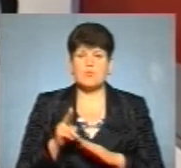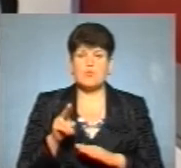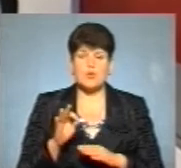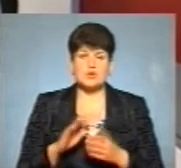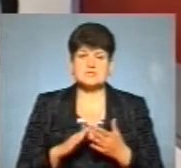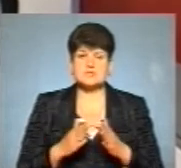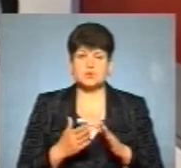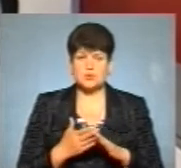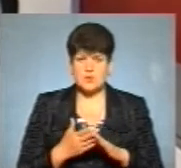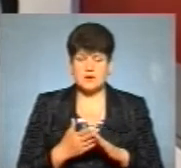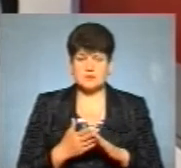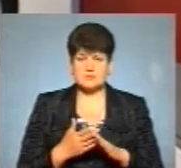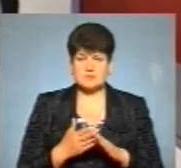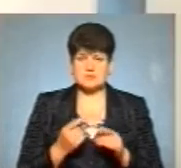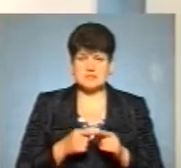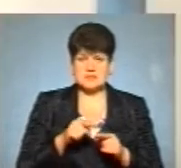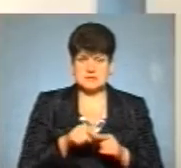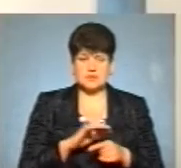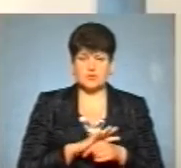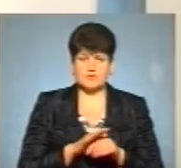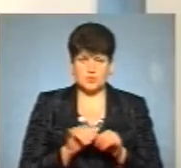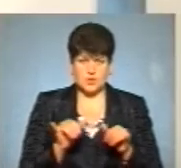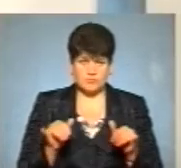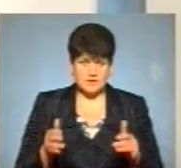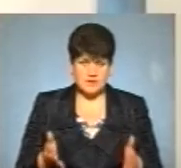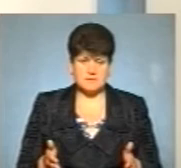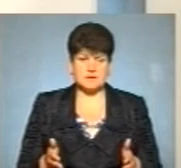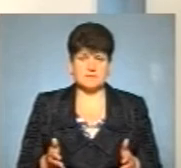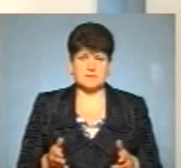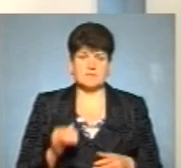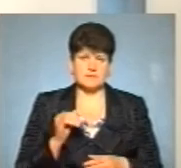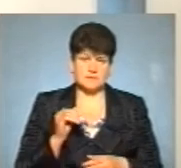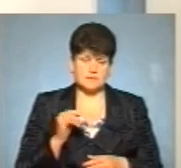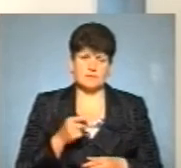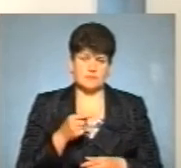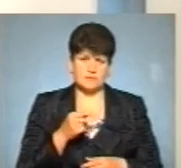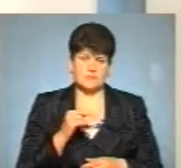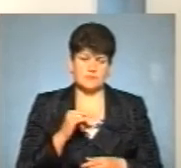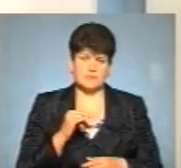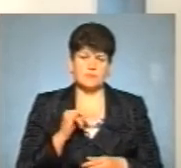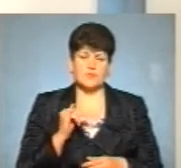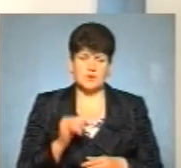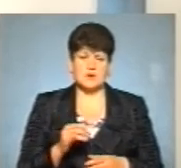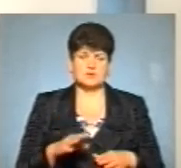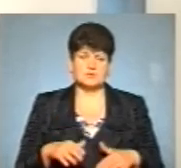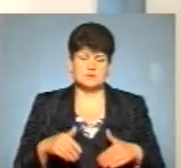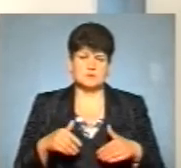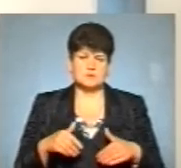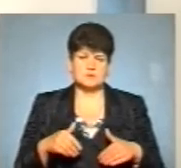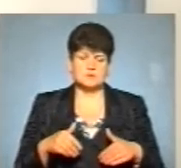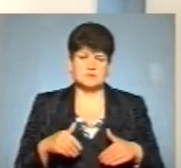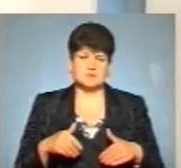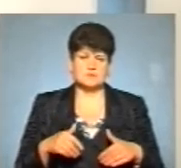ситуація по цій коронавірусній епідемії негативно вдається саме